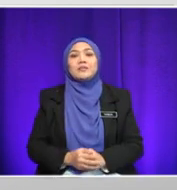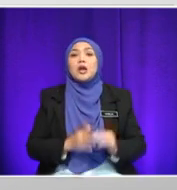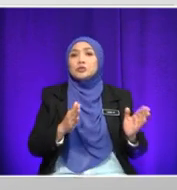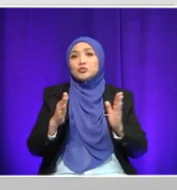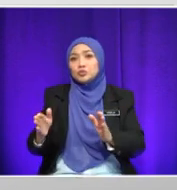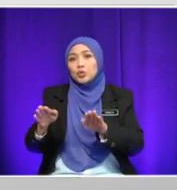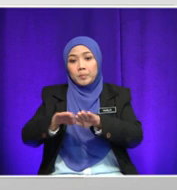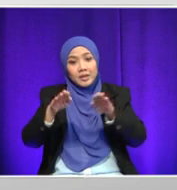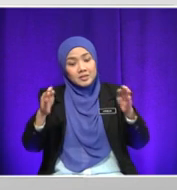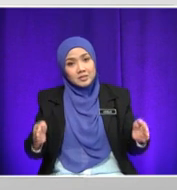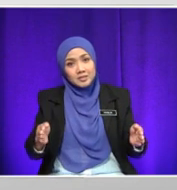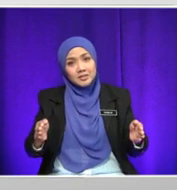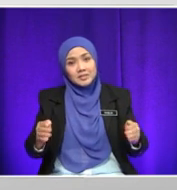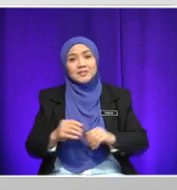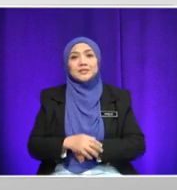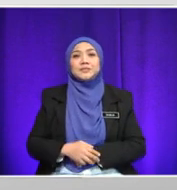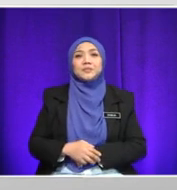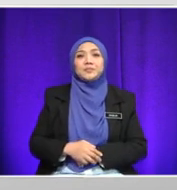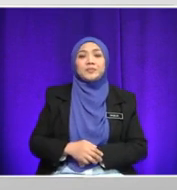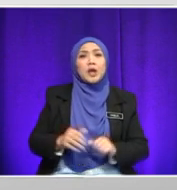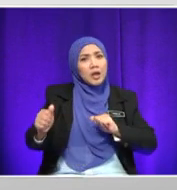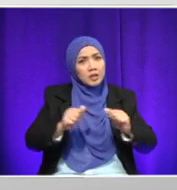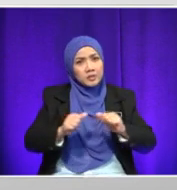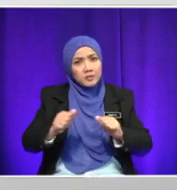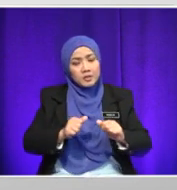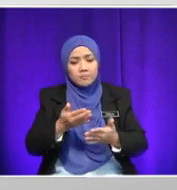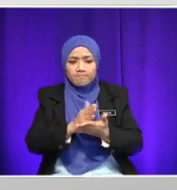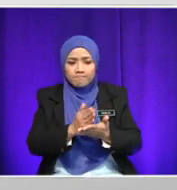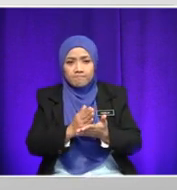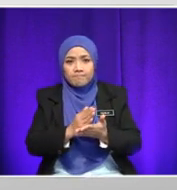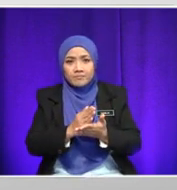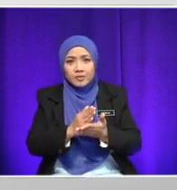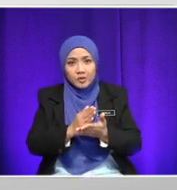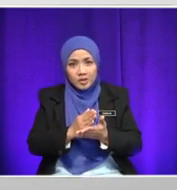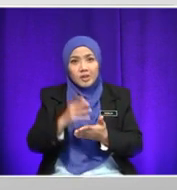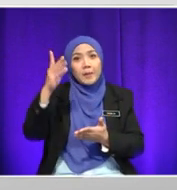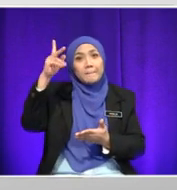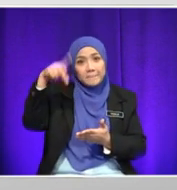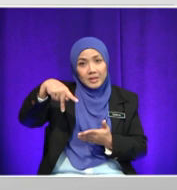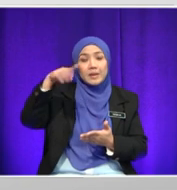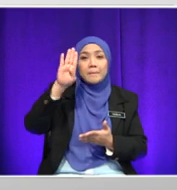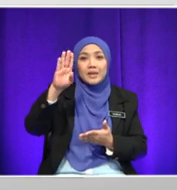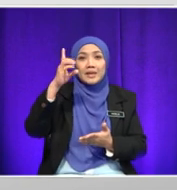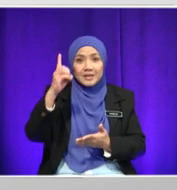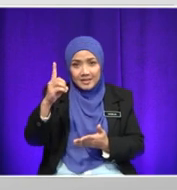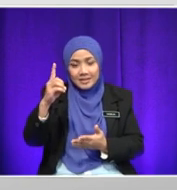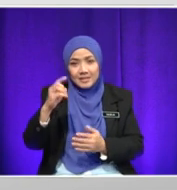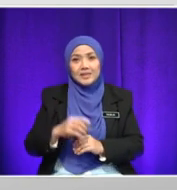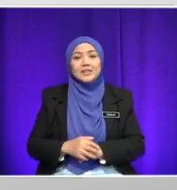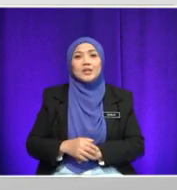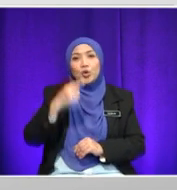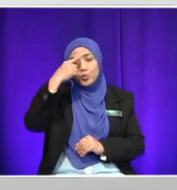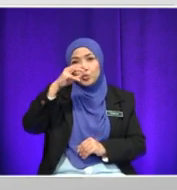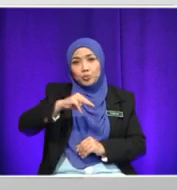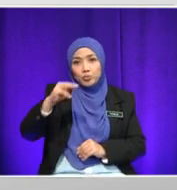oke kedua-dua activity ini adalah merupakan sebagian model pencakran individu model 8 dan 11 yang mana